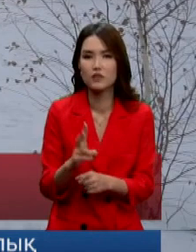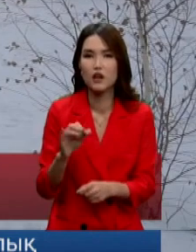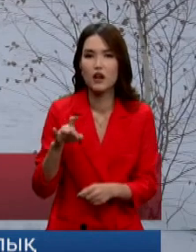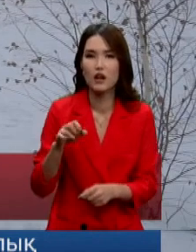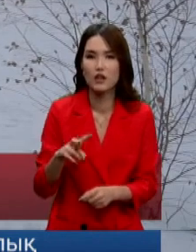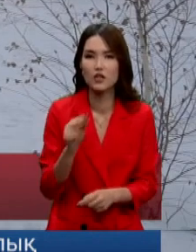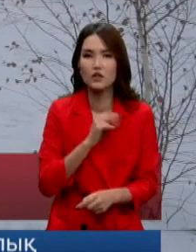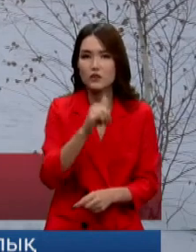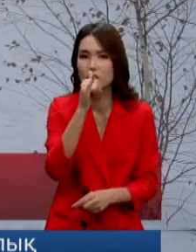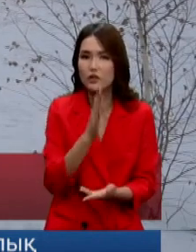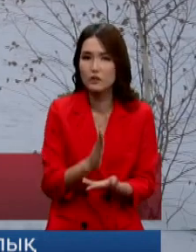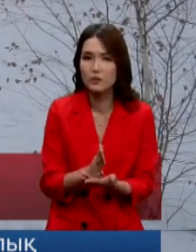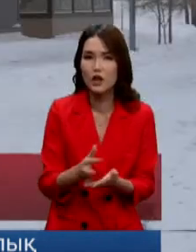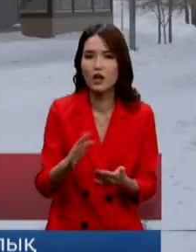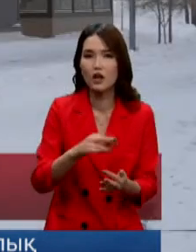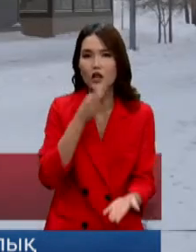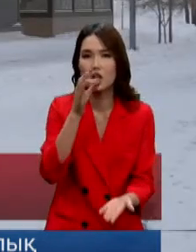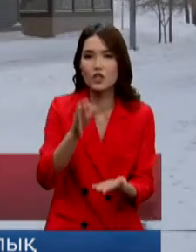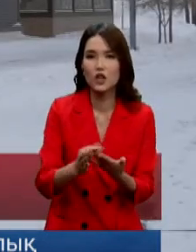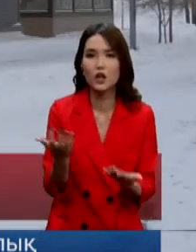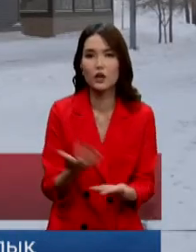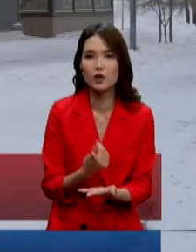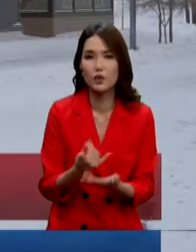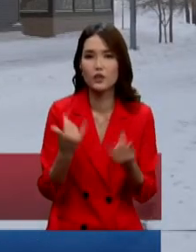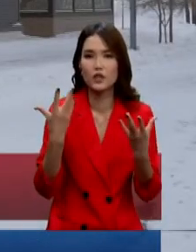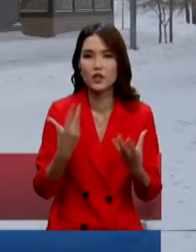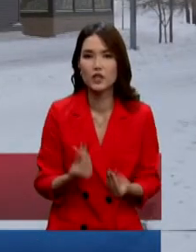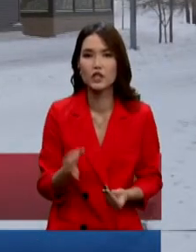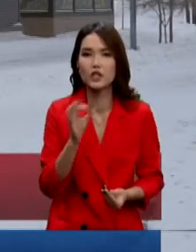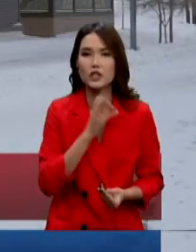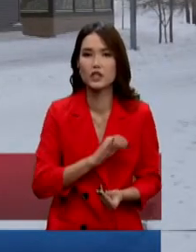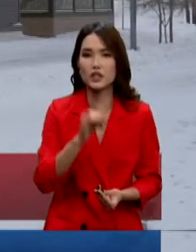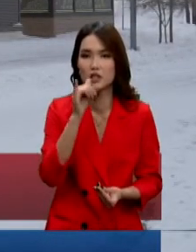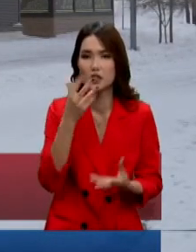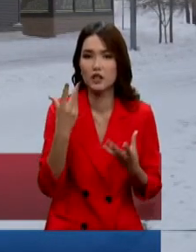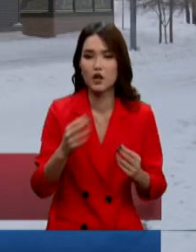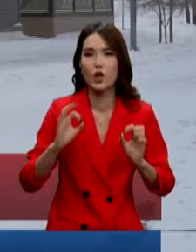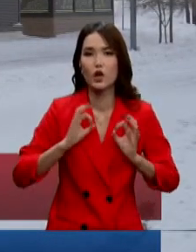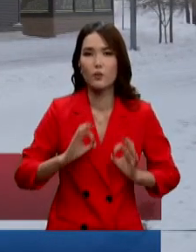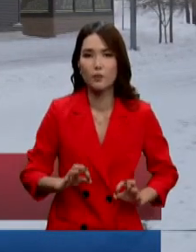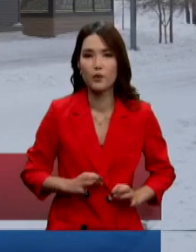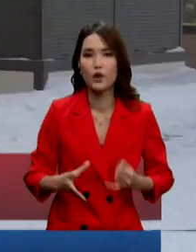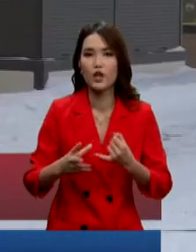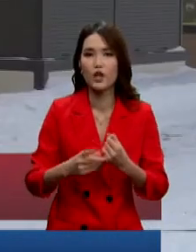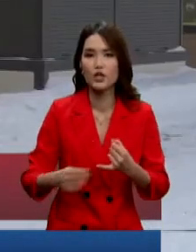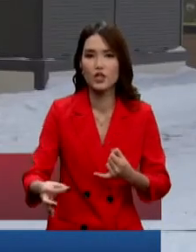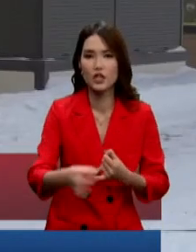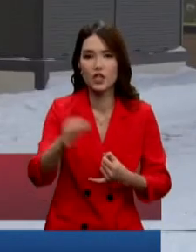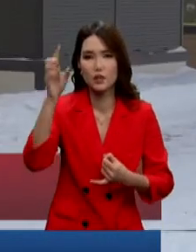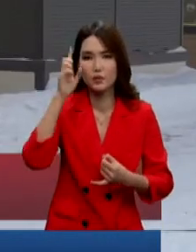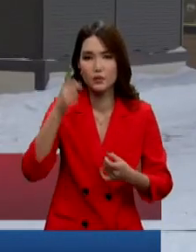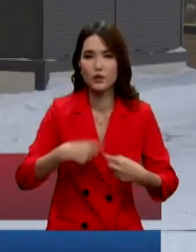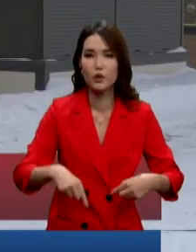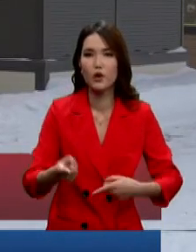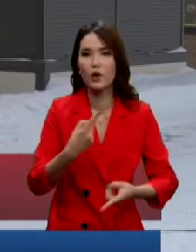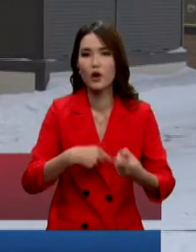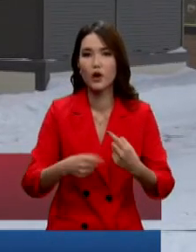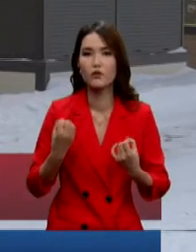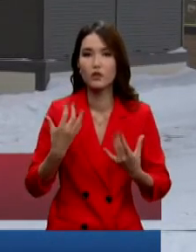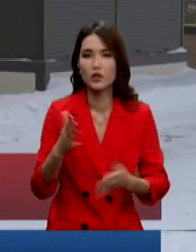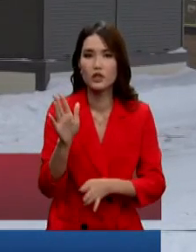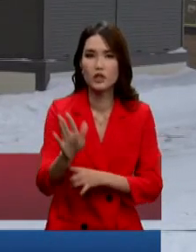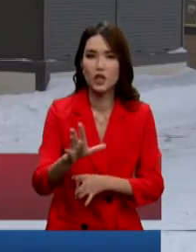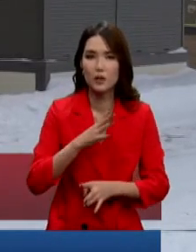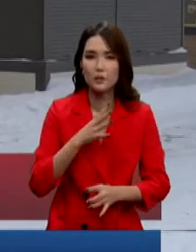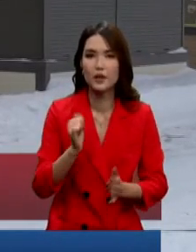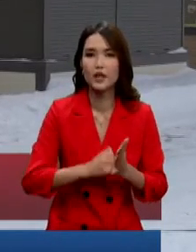алмады. Шығындарын жауып табысқа енді қол жеткіземіз деп отырғанда, прокуратура жерлерді мемлекеттік қорға қайтаруын талап етуде.